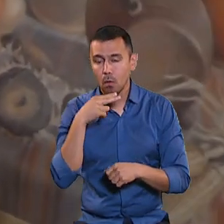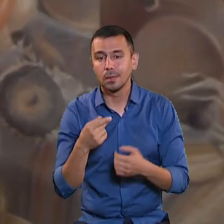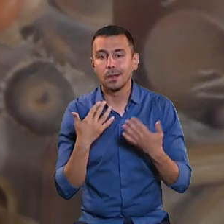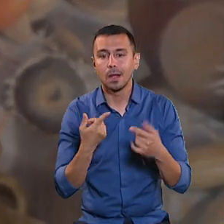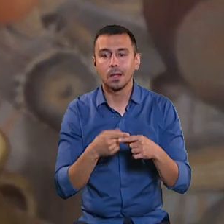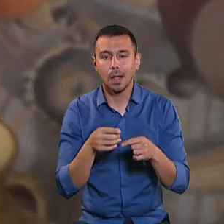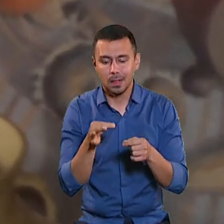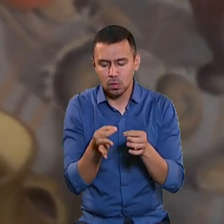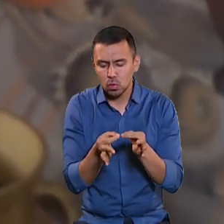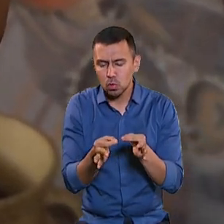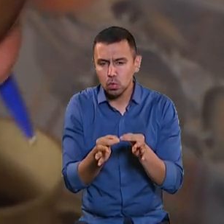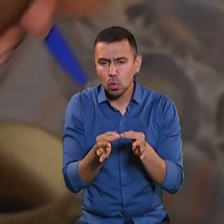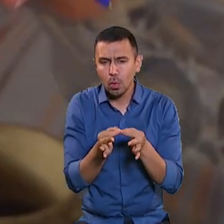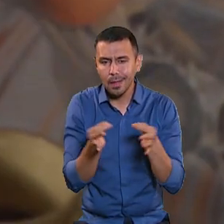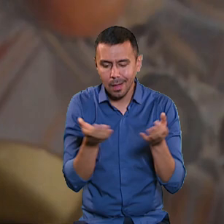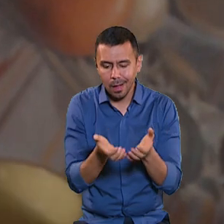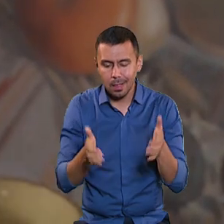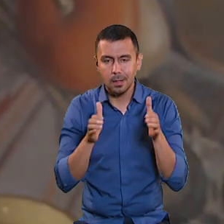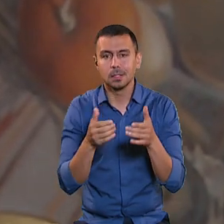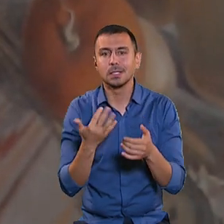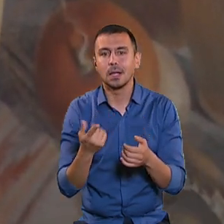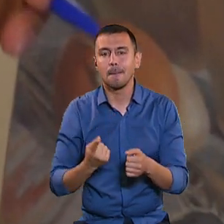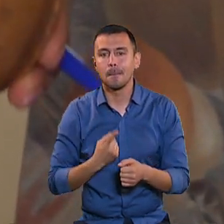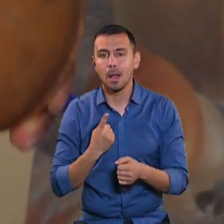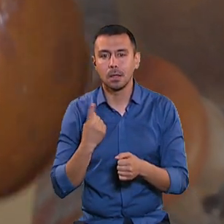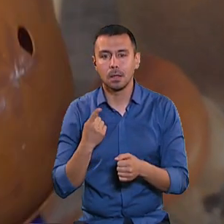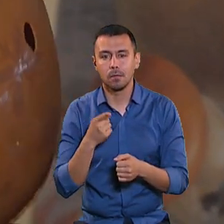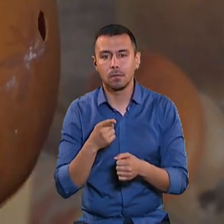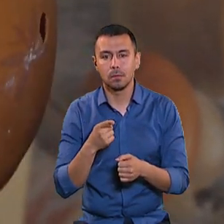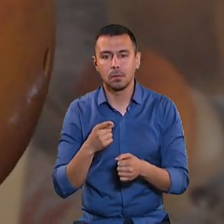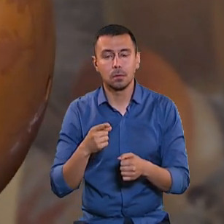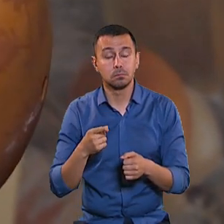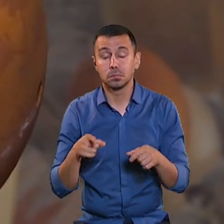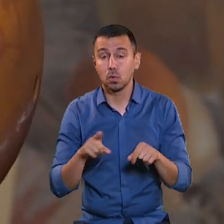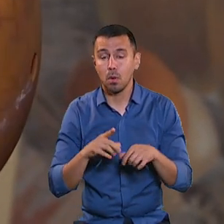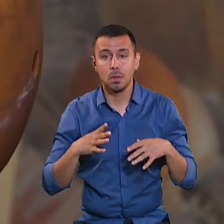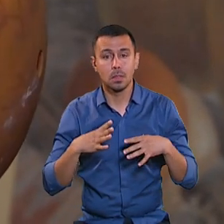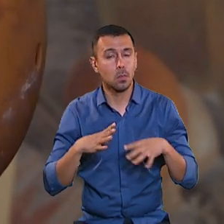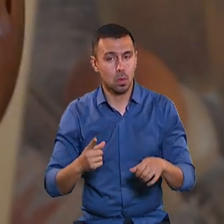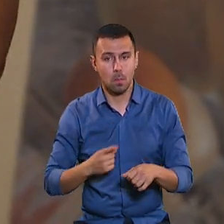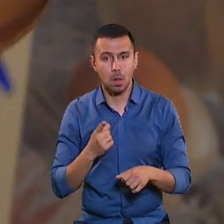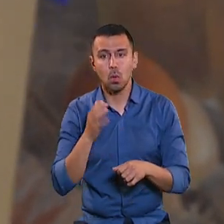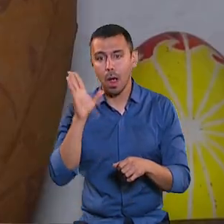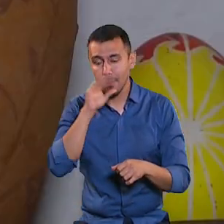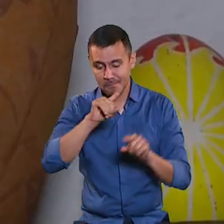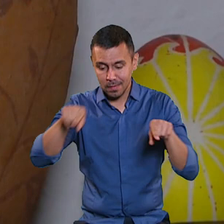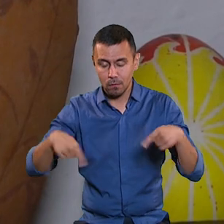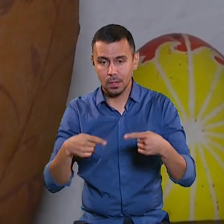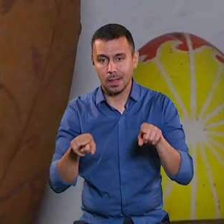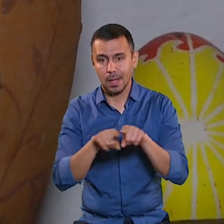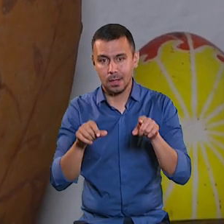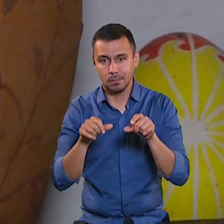цей тонкий глечик скільки майстрів після того в Адамівці не було більше такого майстра який би відтворив оцей такий от